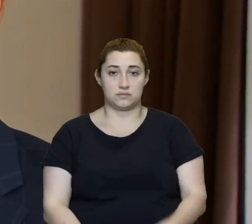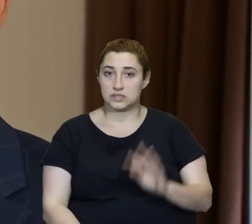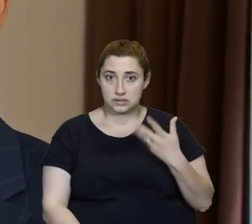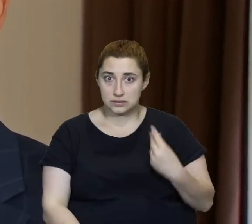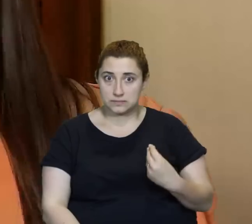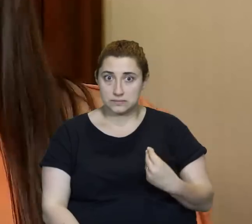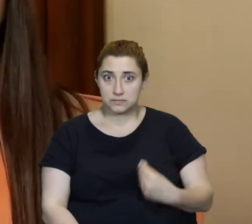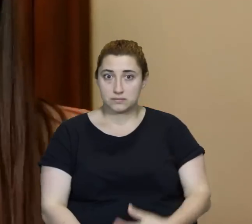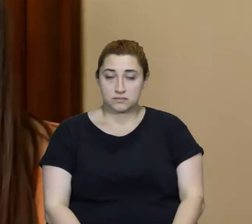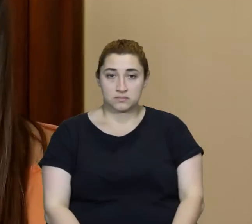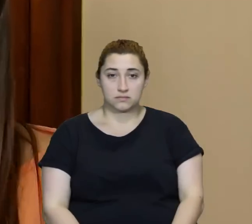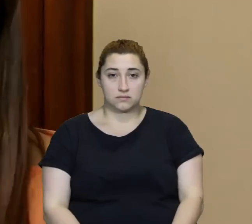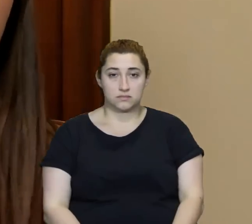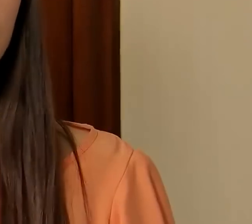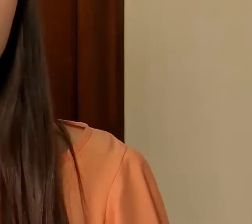Nasılsın?